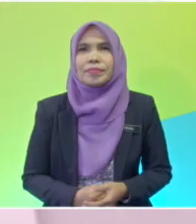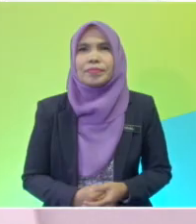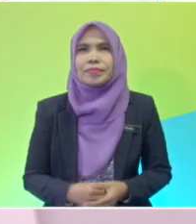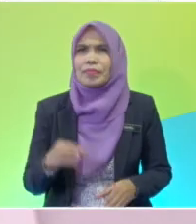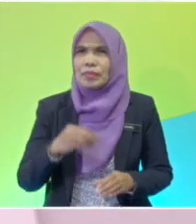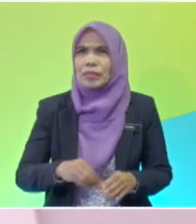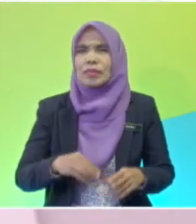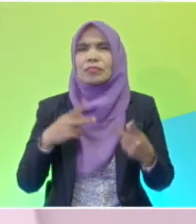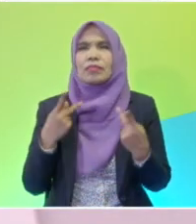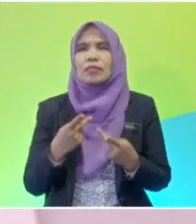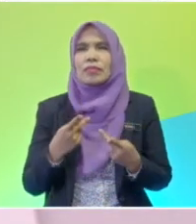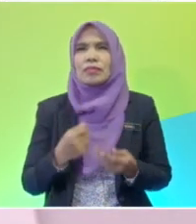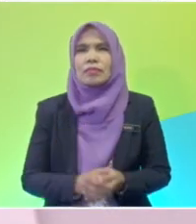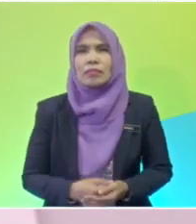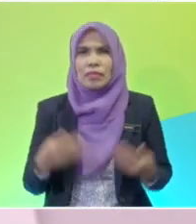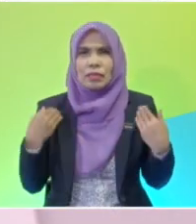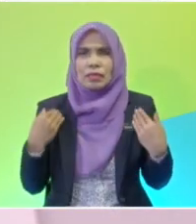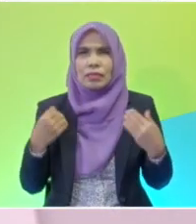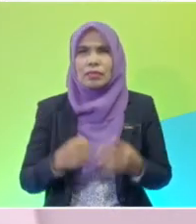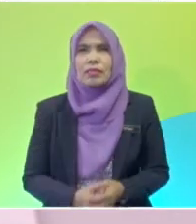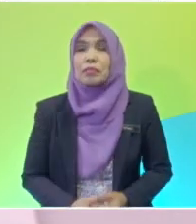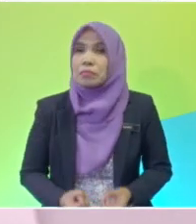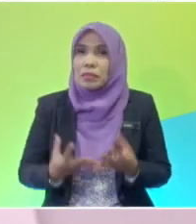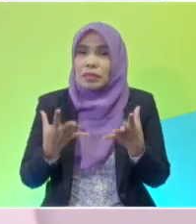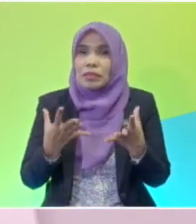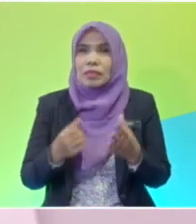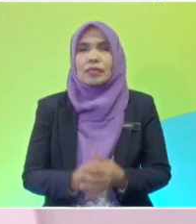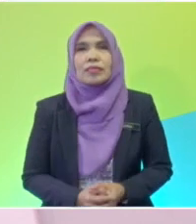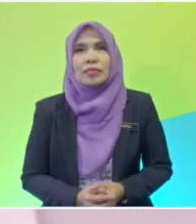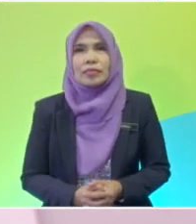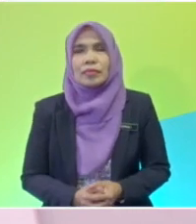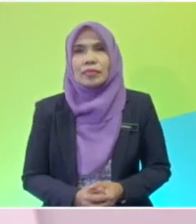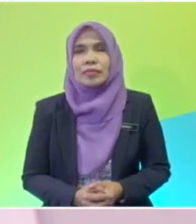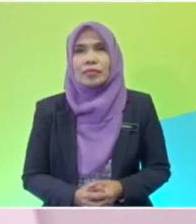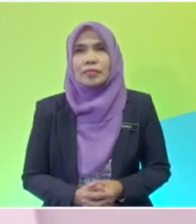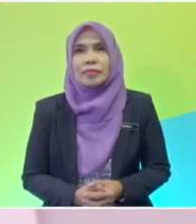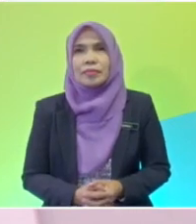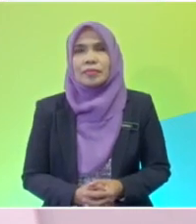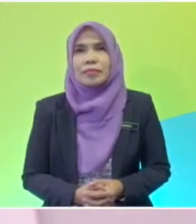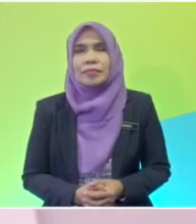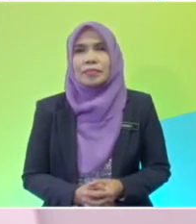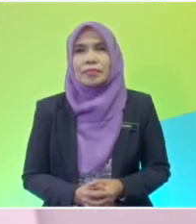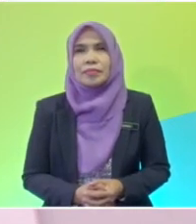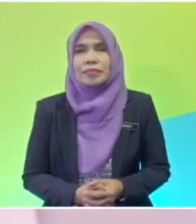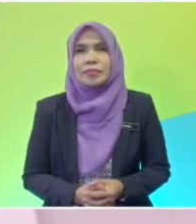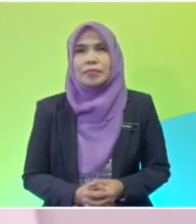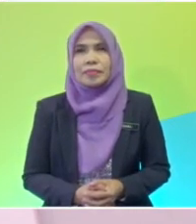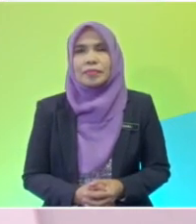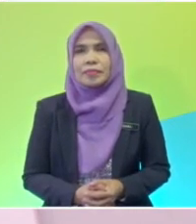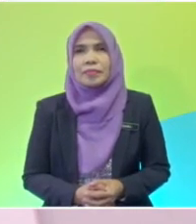guru dia Kenapa Ham kelompok-kelompok Raja ini Supaya apa yang mereka nggak sampaikan adalah